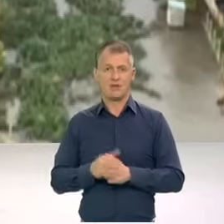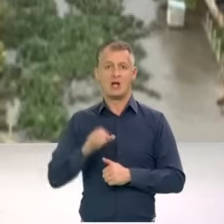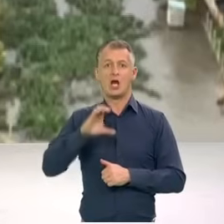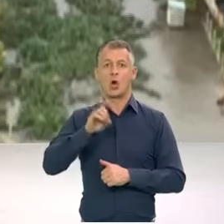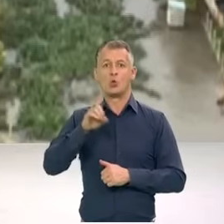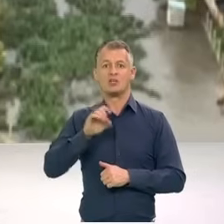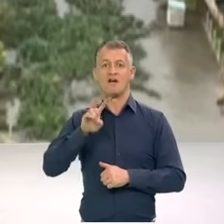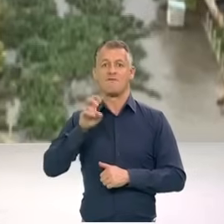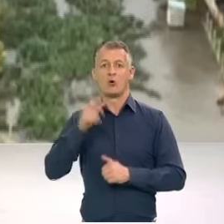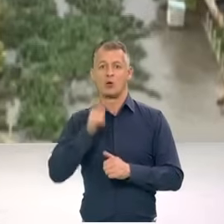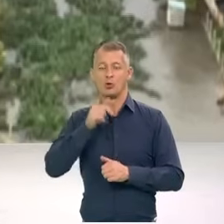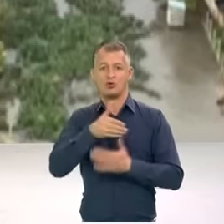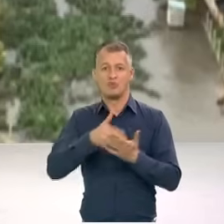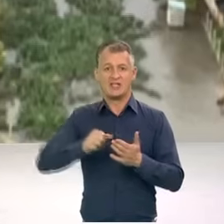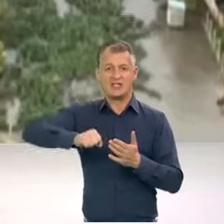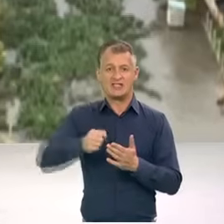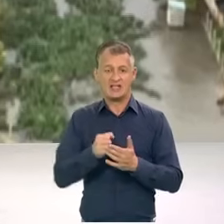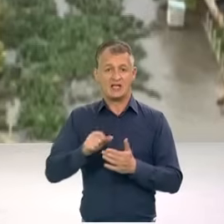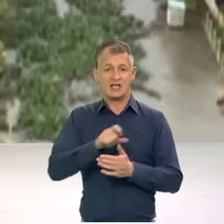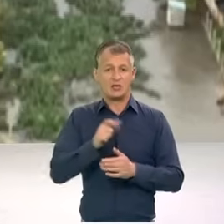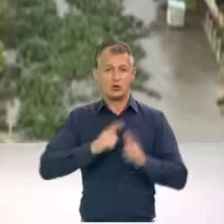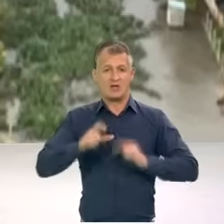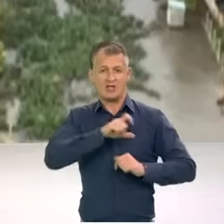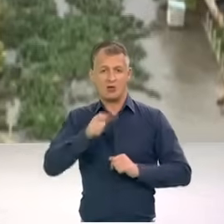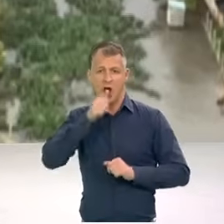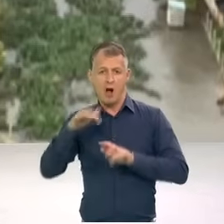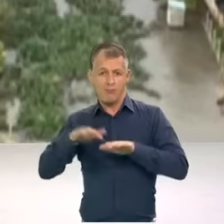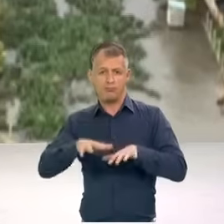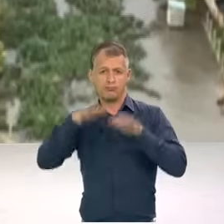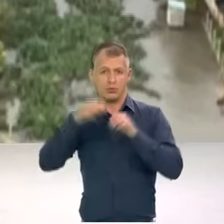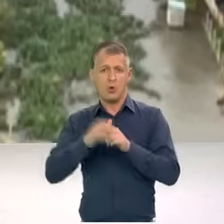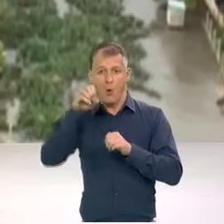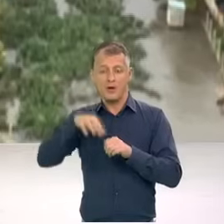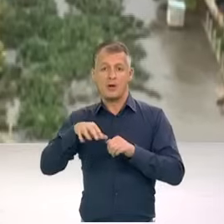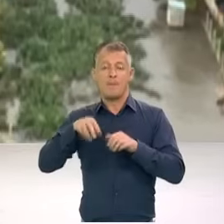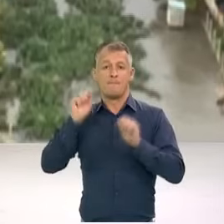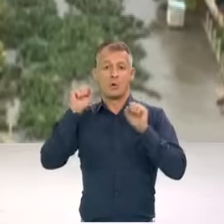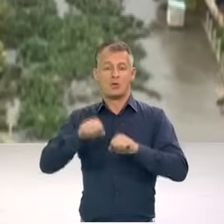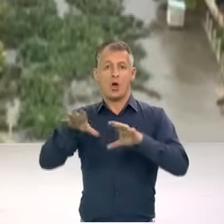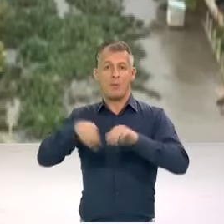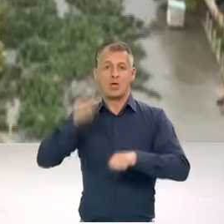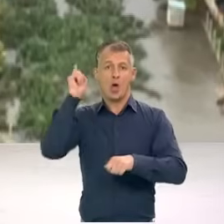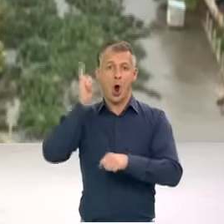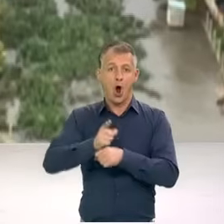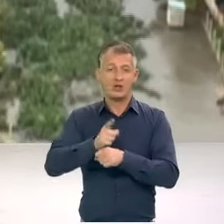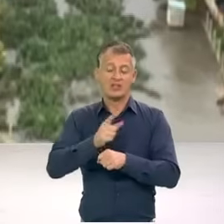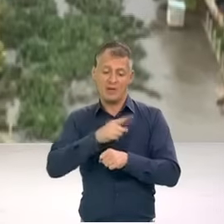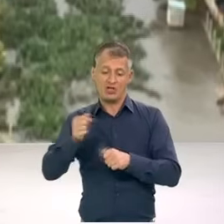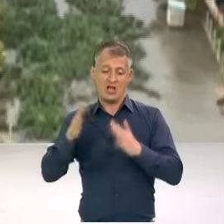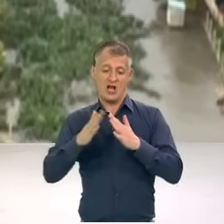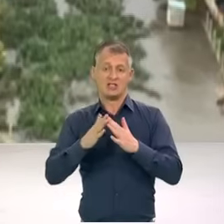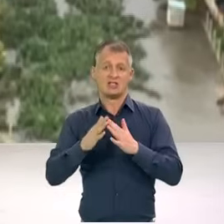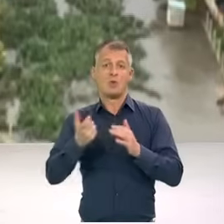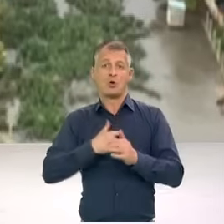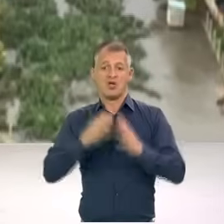Cuza Vodă unde jumătate din sat este afectat de viitură unii proprietari au primit ordin de evacuare din casele care se pot dărâma oricând iar